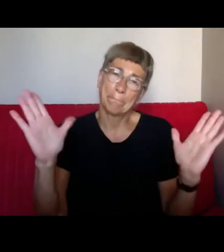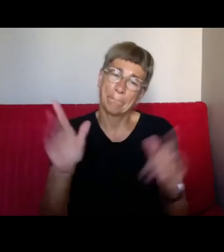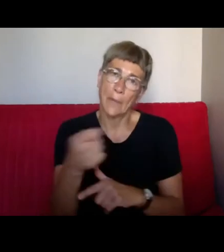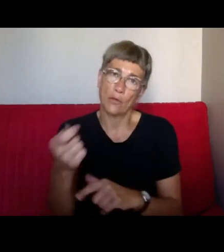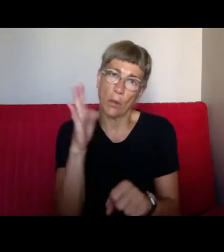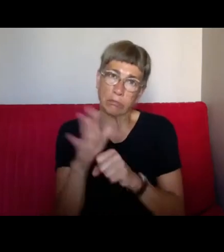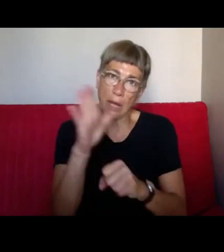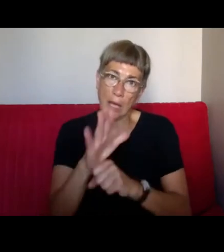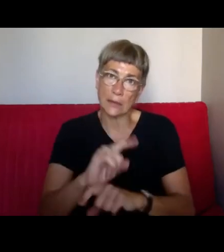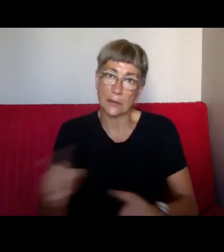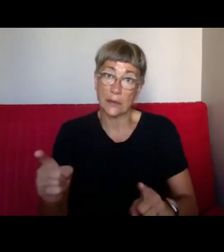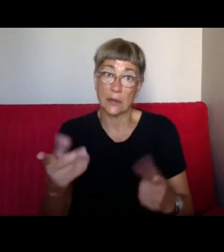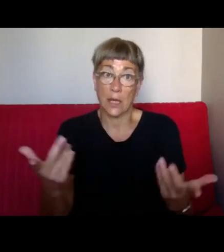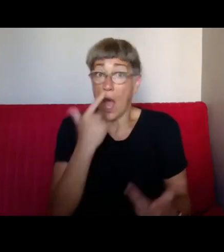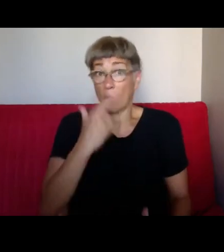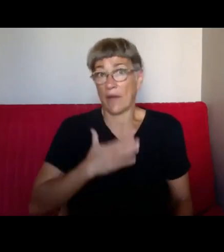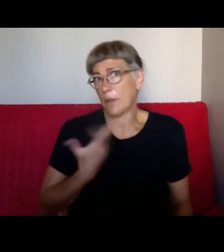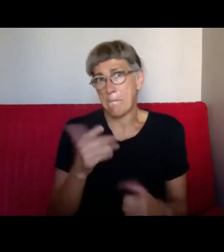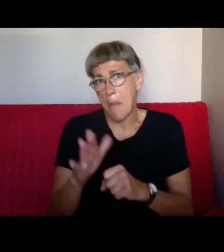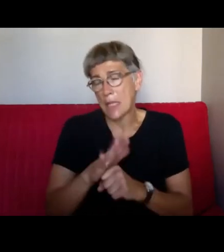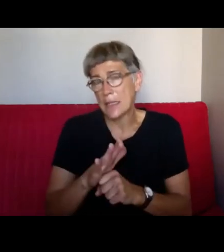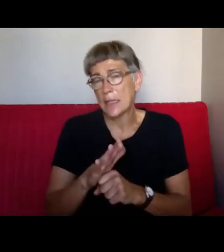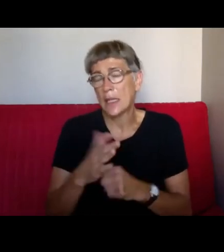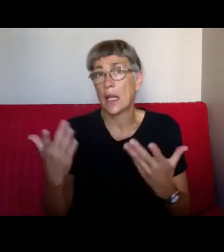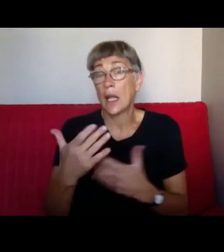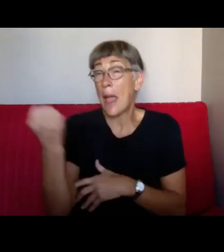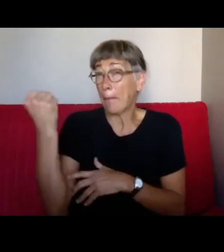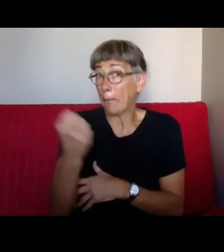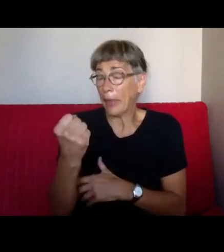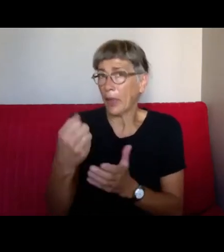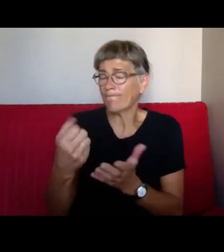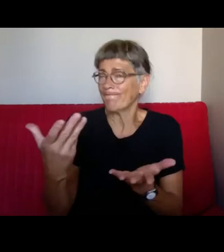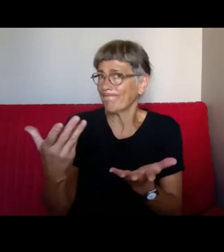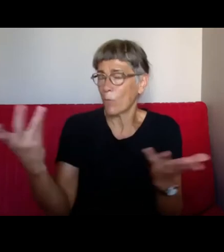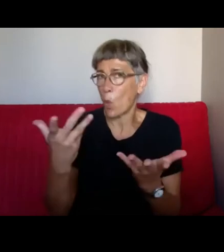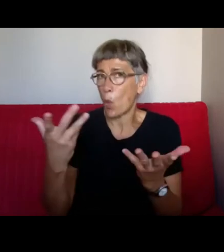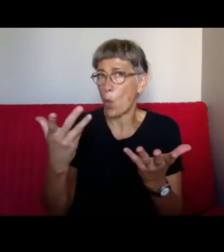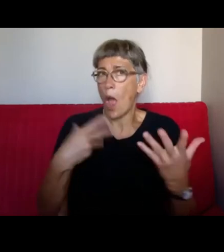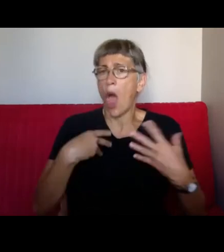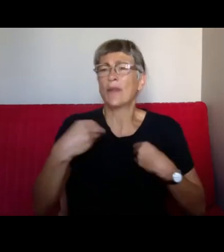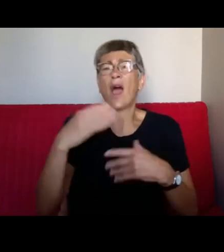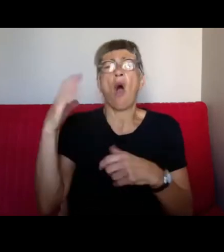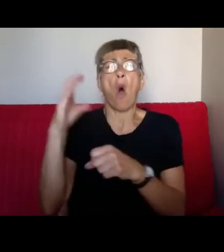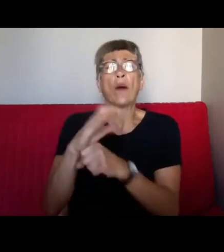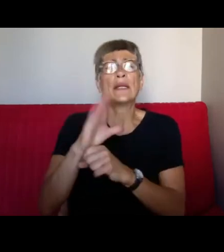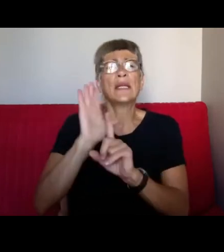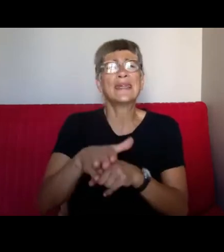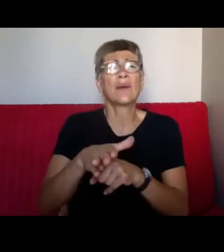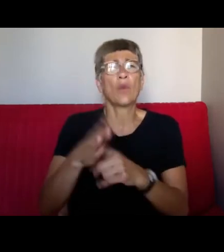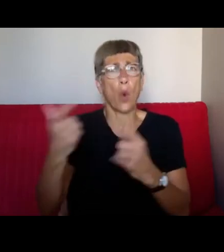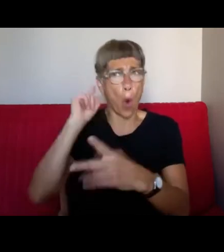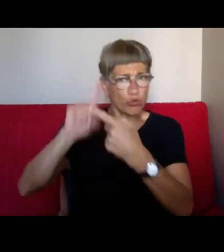franchement, selon moi, pas assez vite. L'un des pires signaux est la directive anti-discrimination, dont l'objectif est de s'attaquer